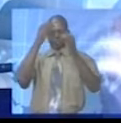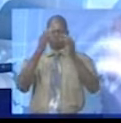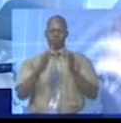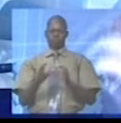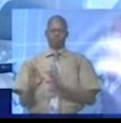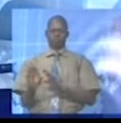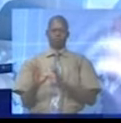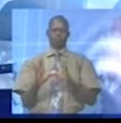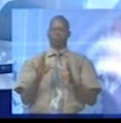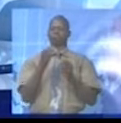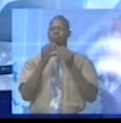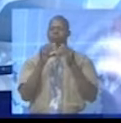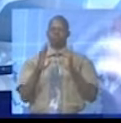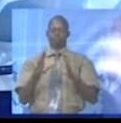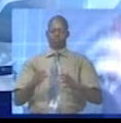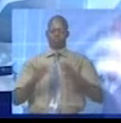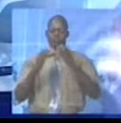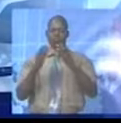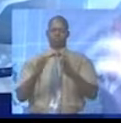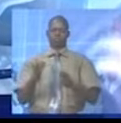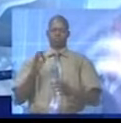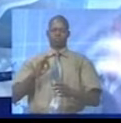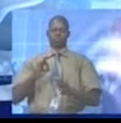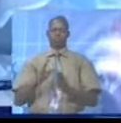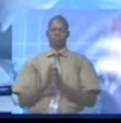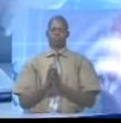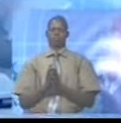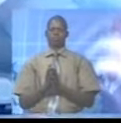faire aucun cadeau pour s'attirer les faveurs des électeurs.